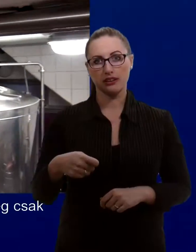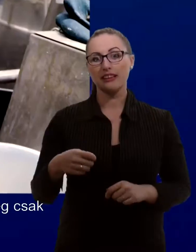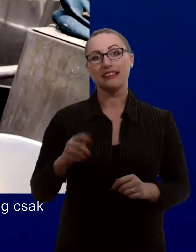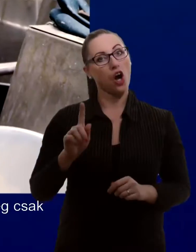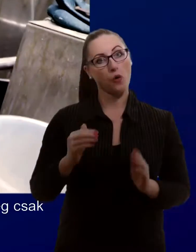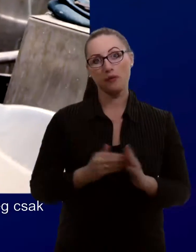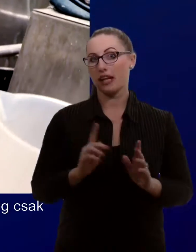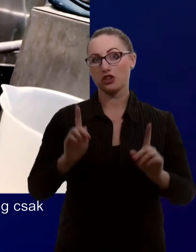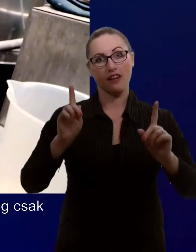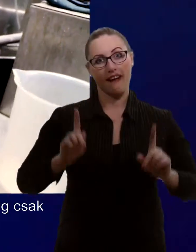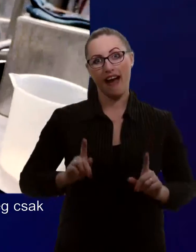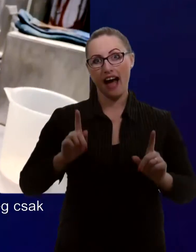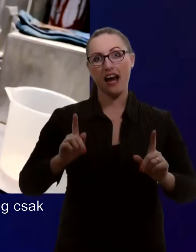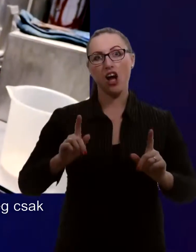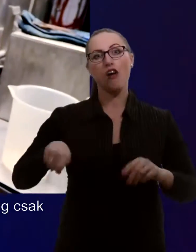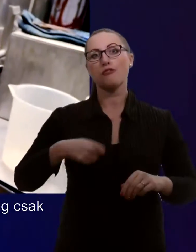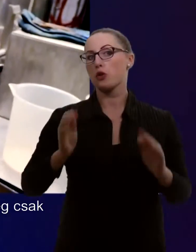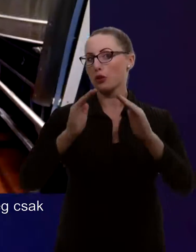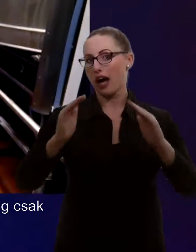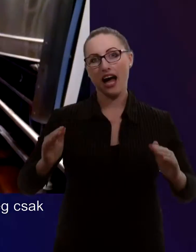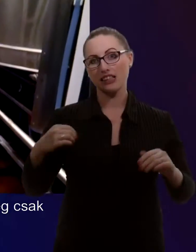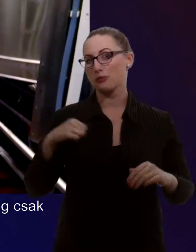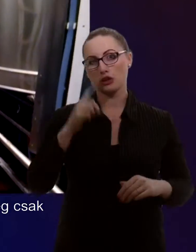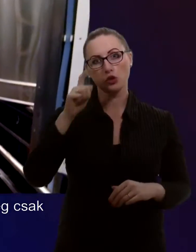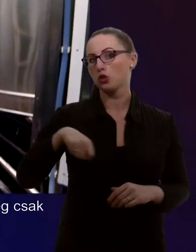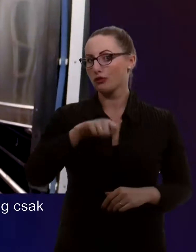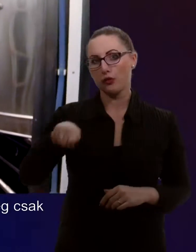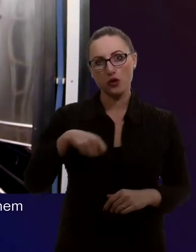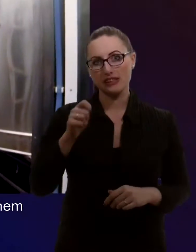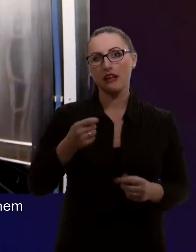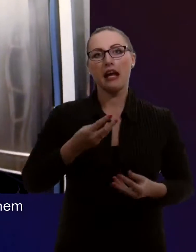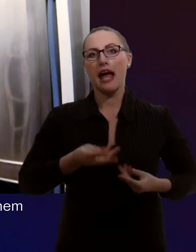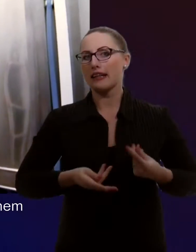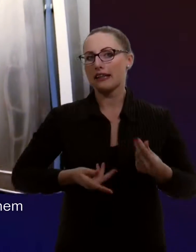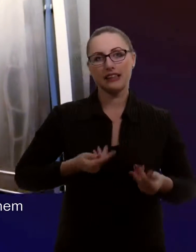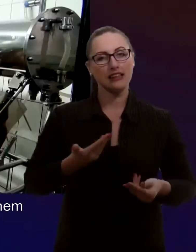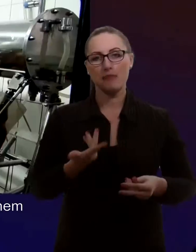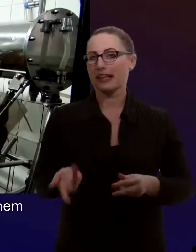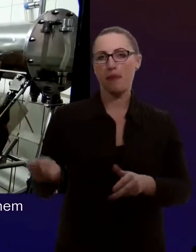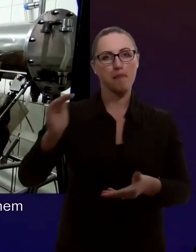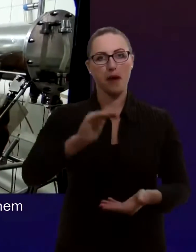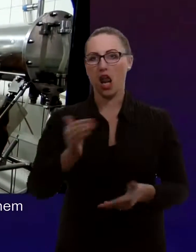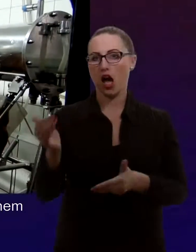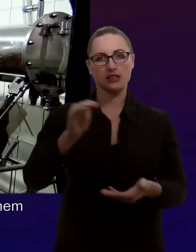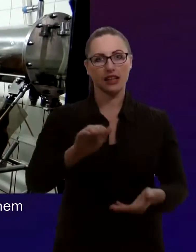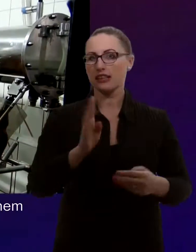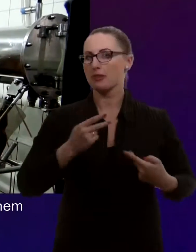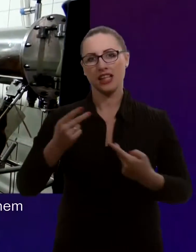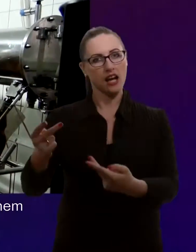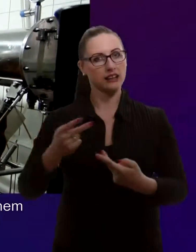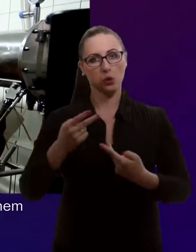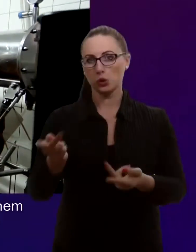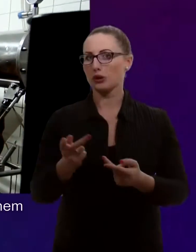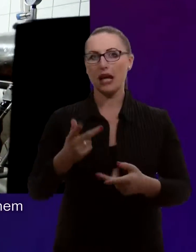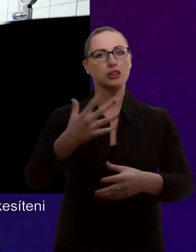akkor még áll a főzőházból, és akkor még csak sört tudunk főzni, sört tudunk erjeszteni, de még nem palackoztuk, még nem szállítottuk ki,